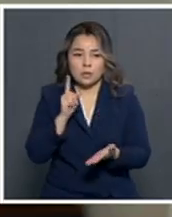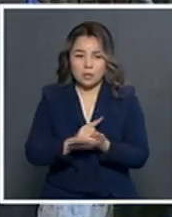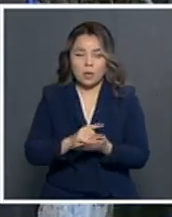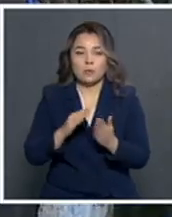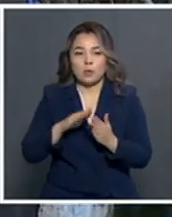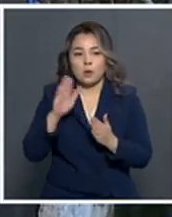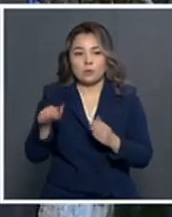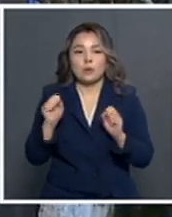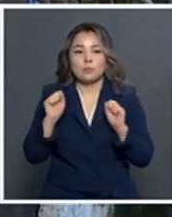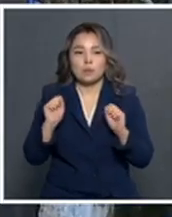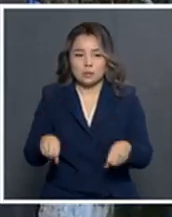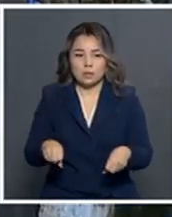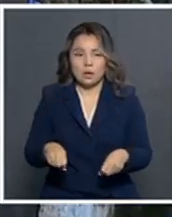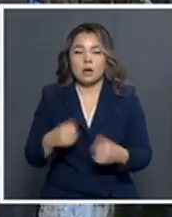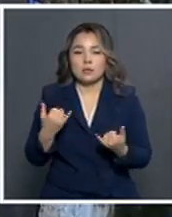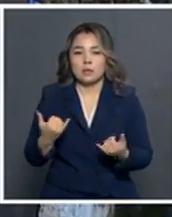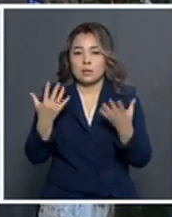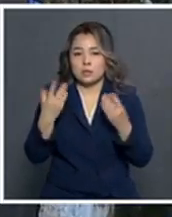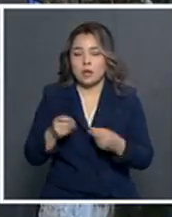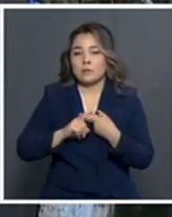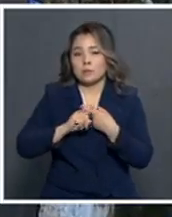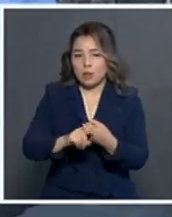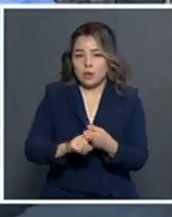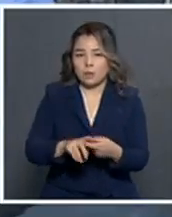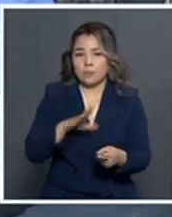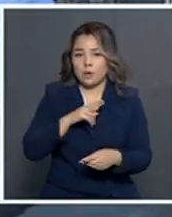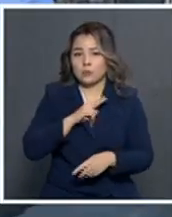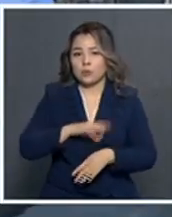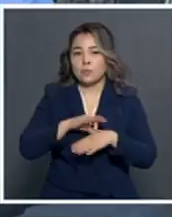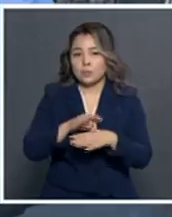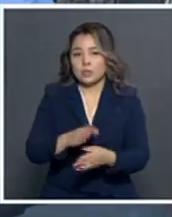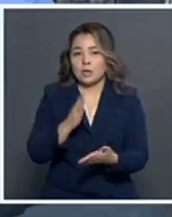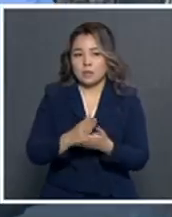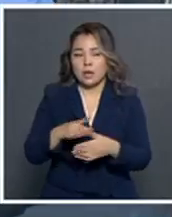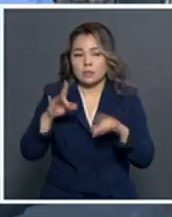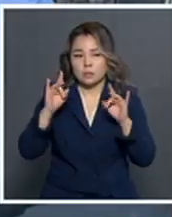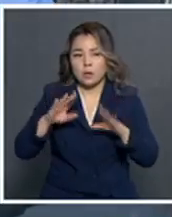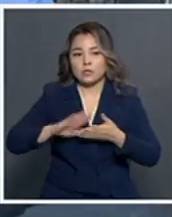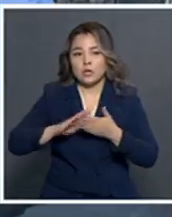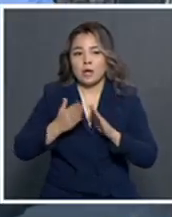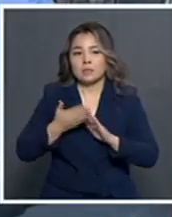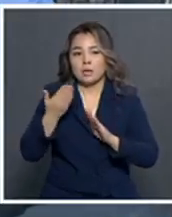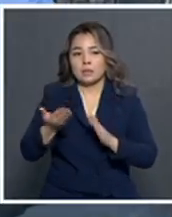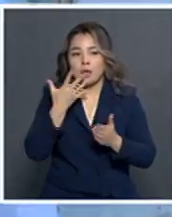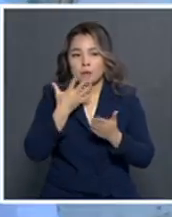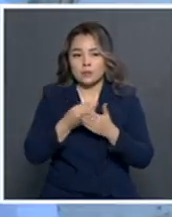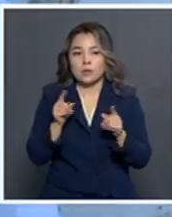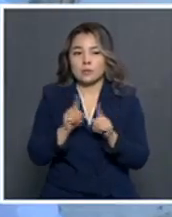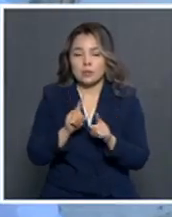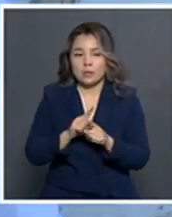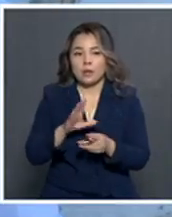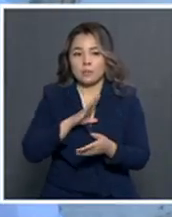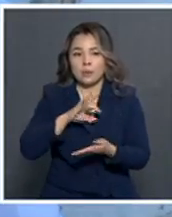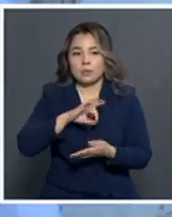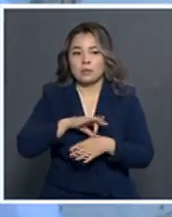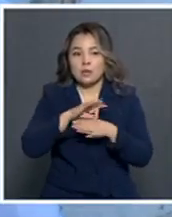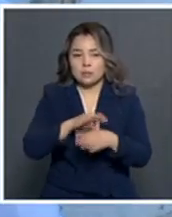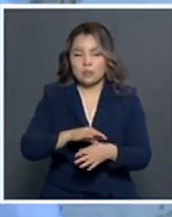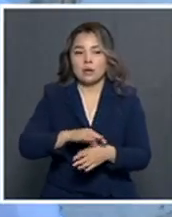қайтады. Ал бүгін індетке қарсы күрес жұмыстарына тартылған төтенше жағдай қызметіндегі 16